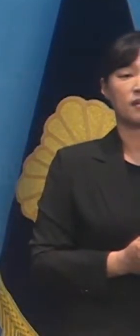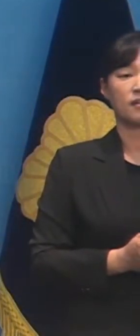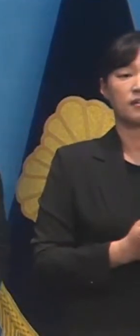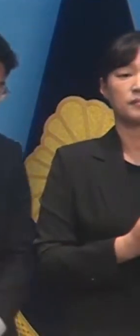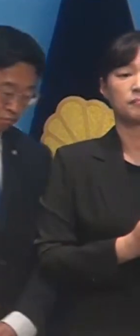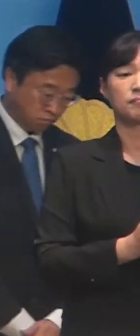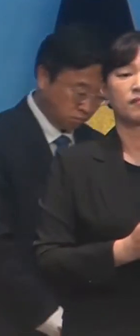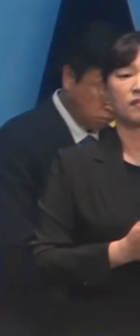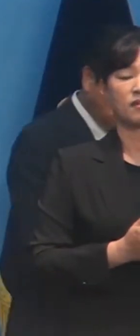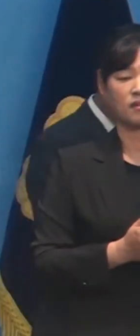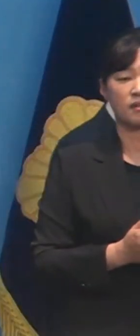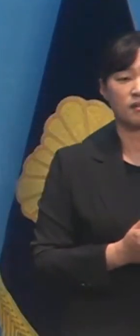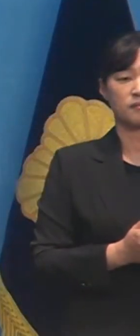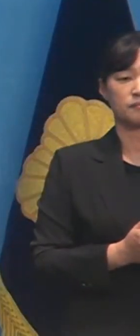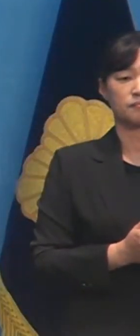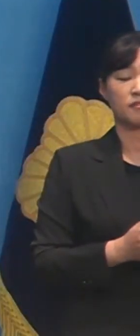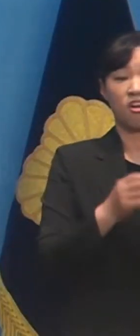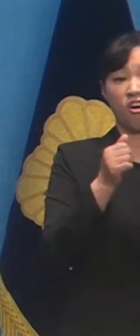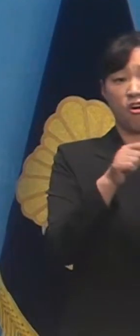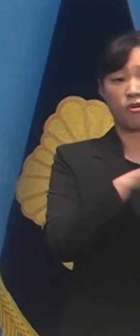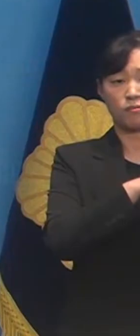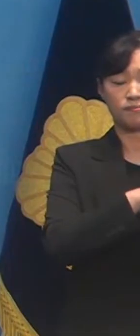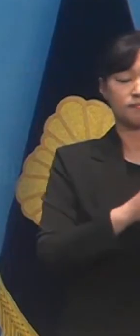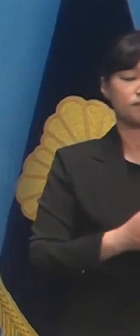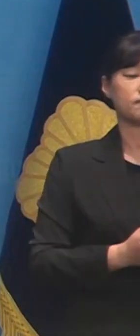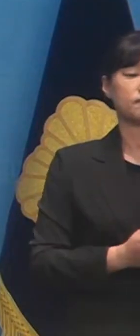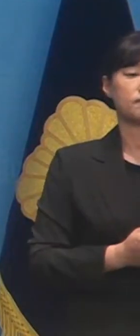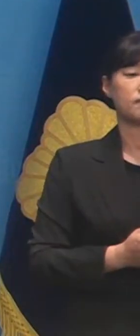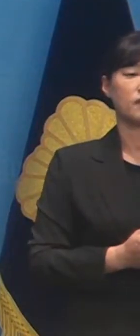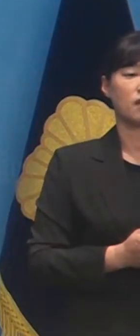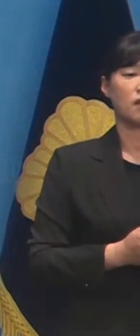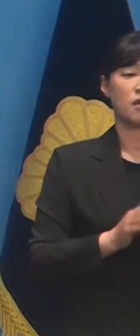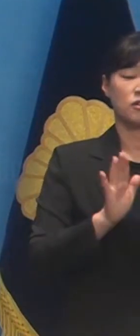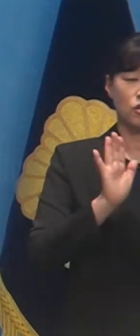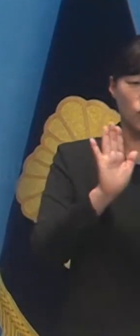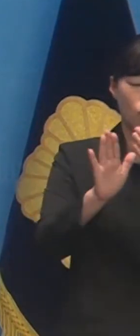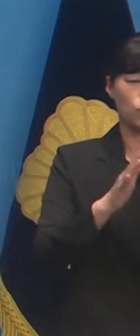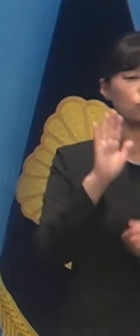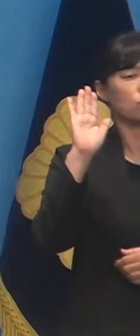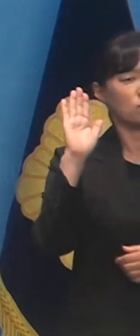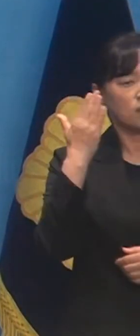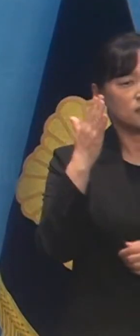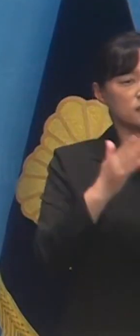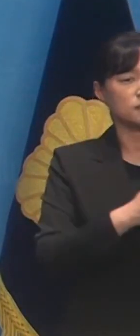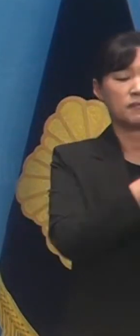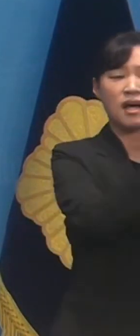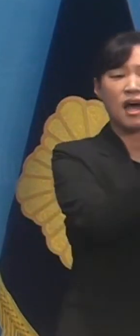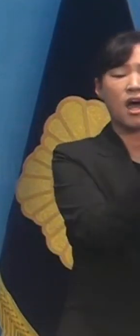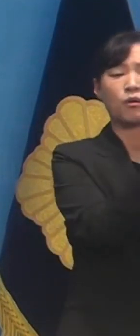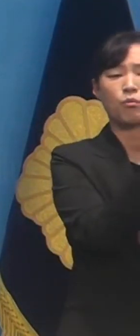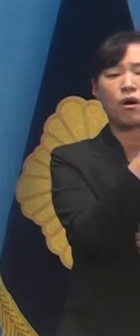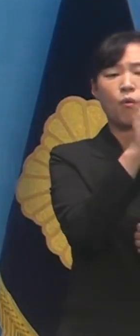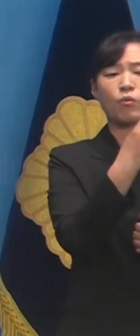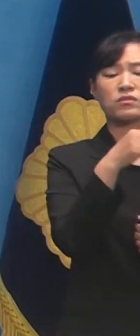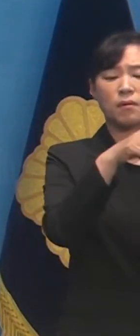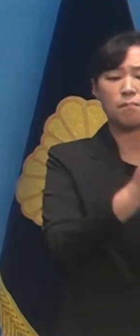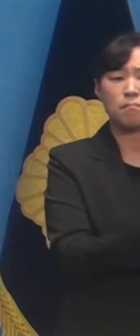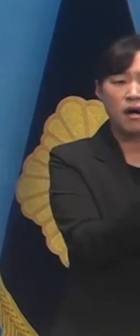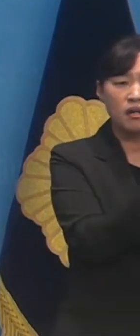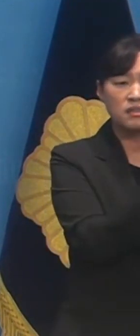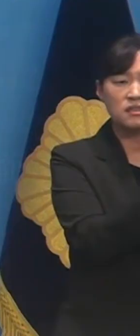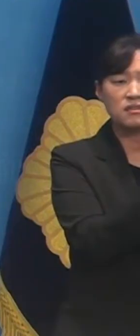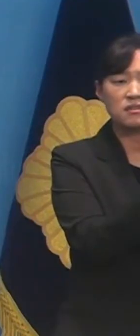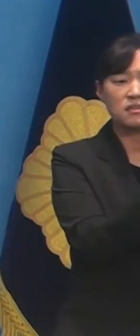상자에 서서 청성상부 허승 국회의원입니다. 나아가 최근 하나오션에서 발생한